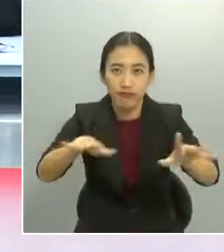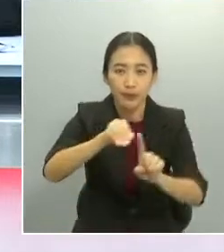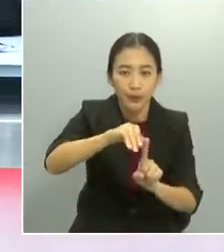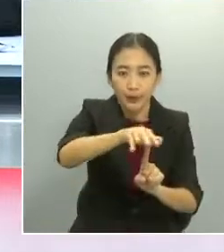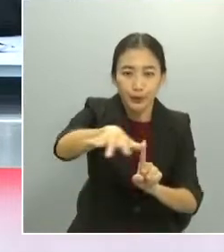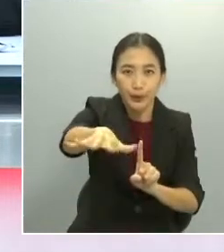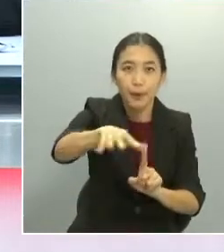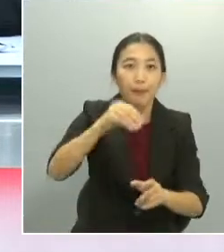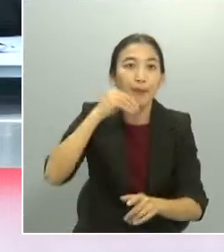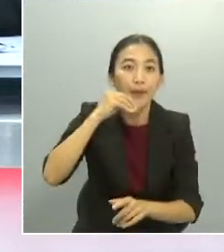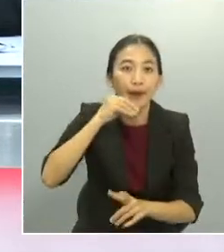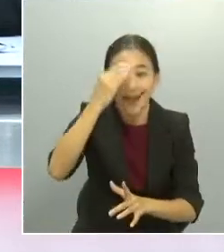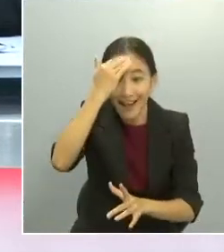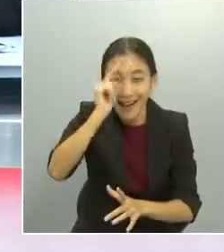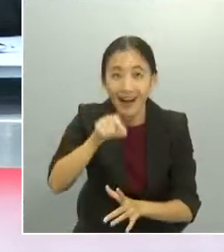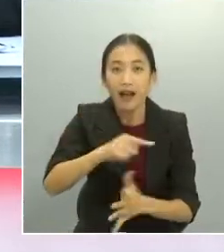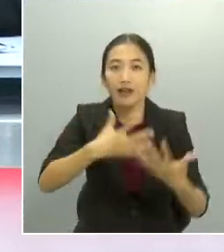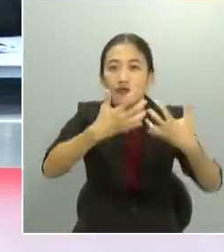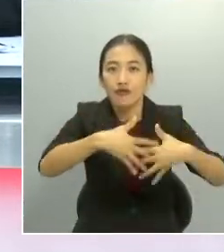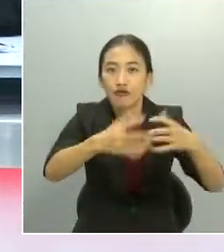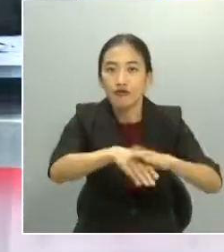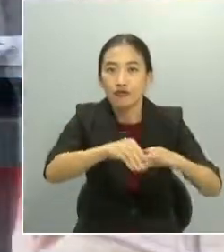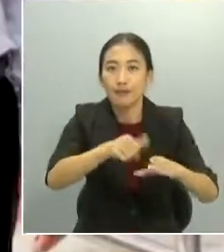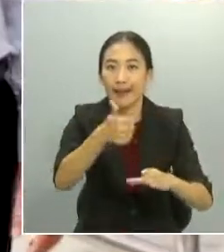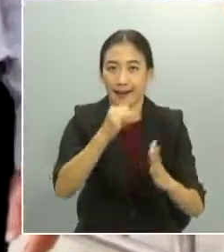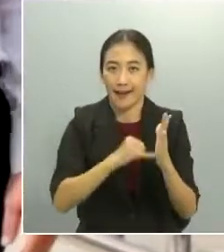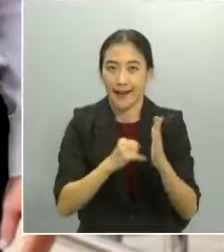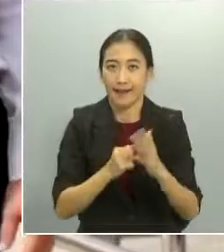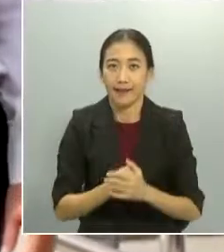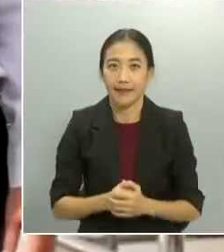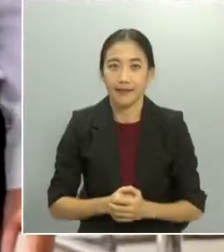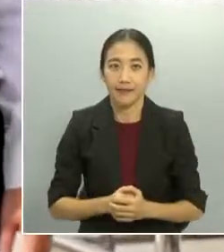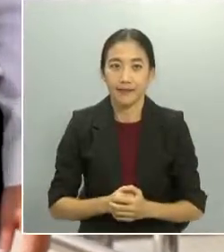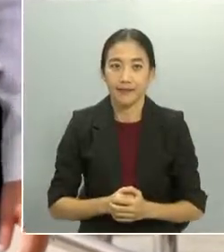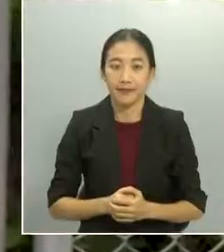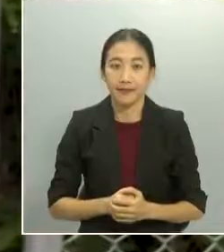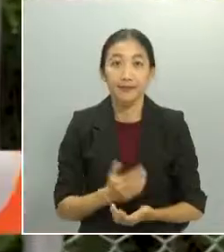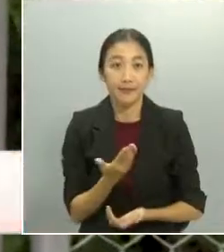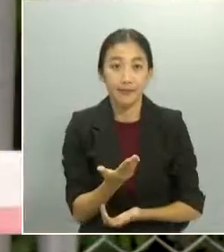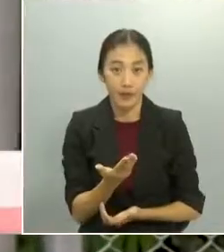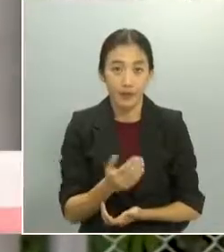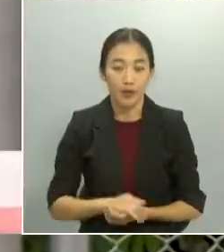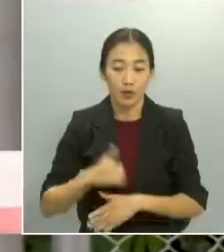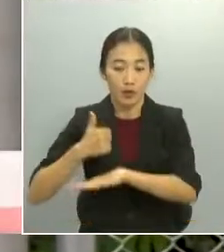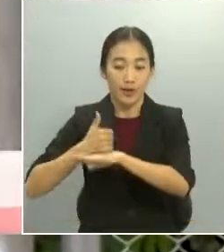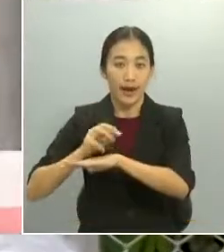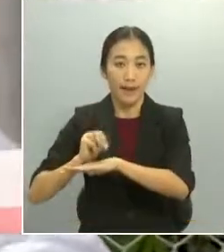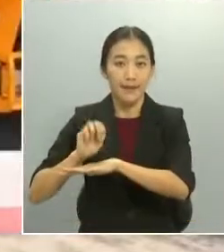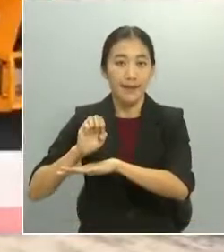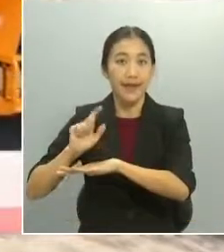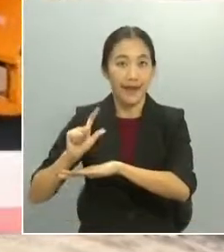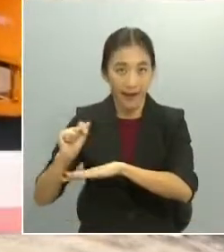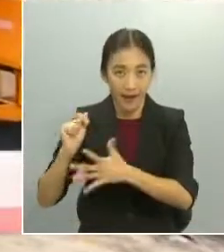ระบายน้ำได้อย่างมีประสิทธิภาพติดตามจากรายงานค่ะนายวิลาศเฉลยสัตว์ผู้ว่าการ meaหรือการไฟฟ้า